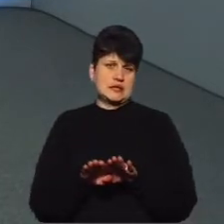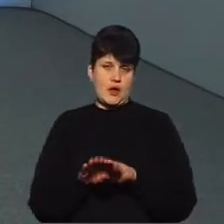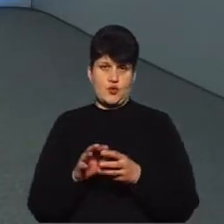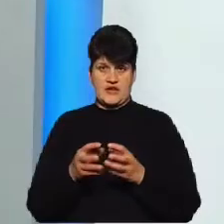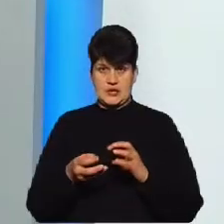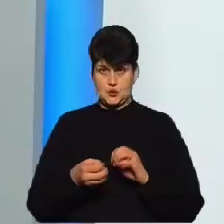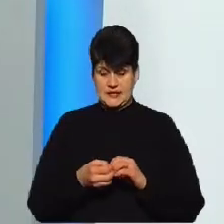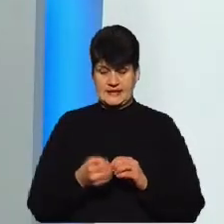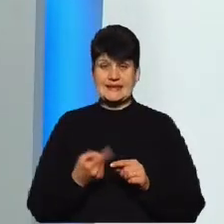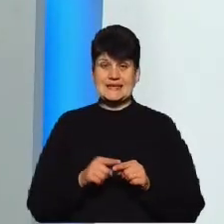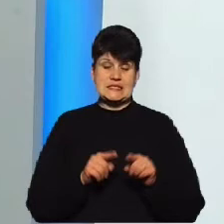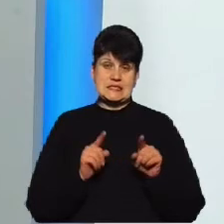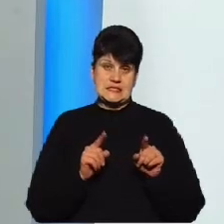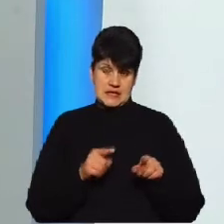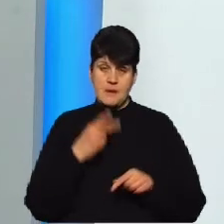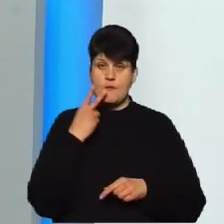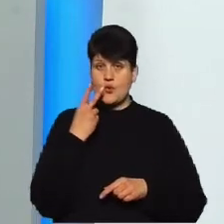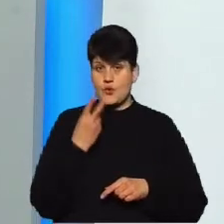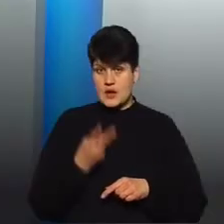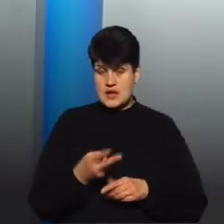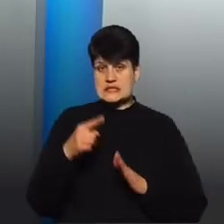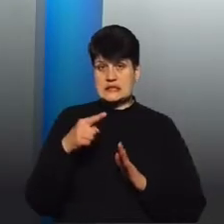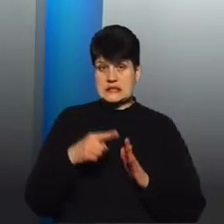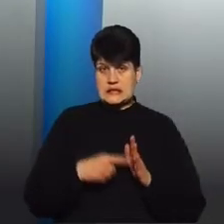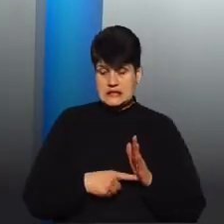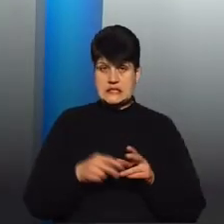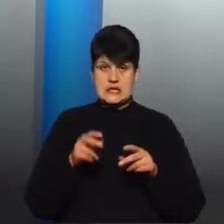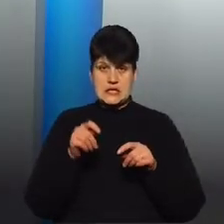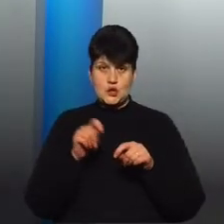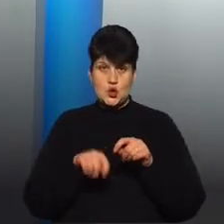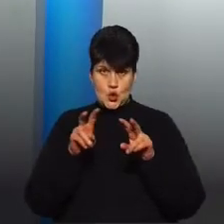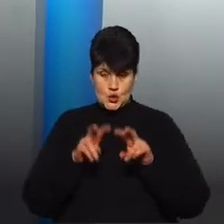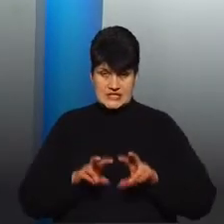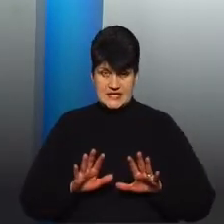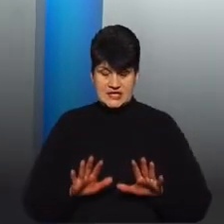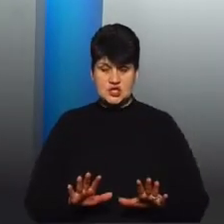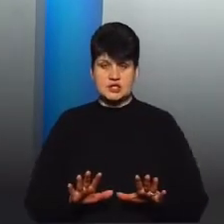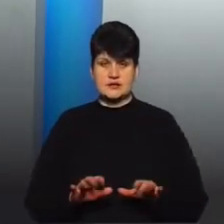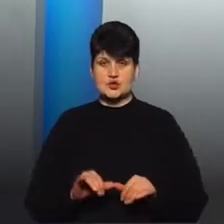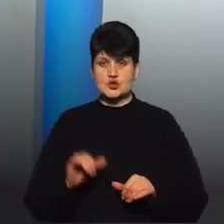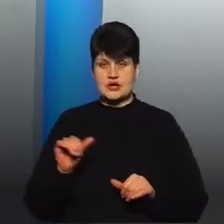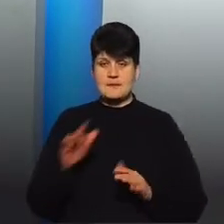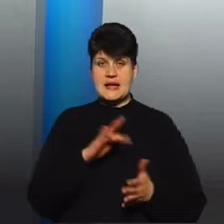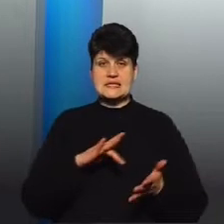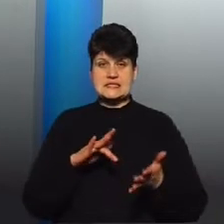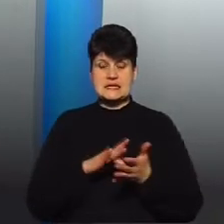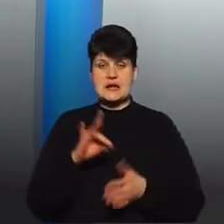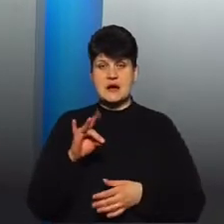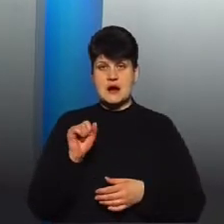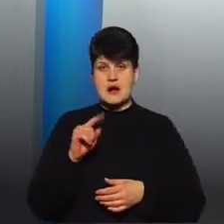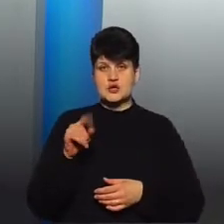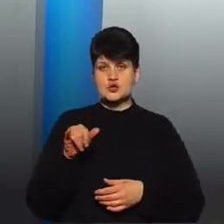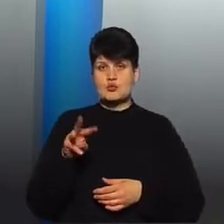це показує надійність цих досліджень, зокрема і Центр Разумкова, це найсвіжіші